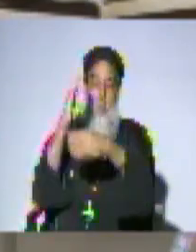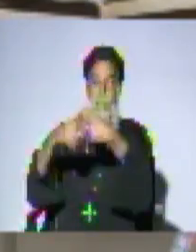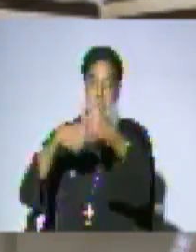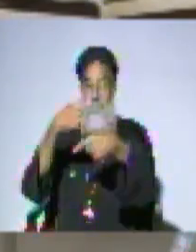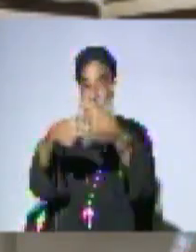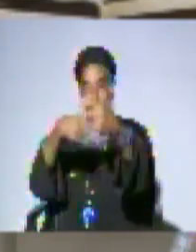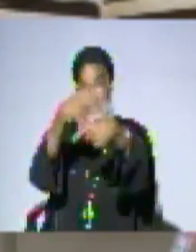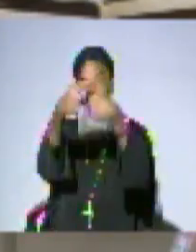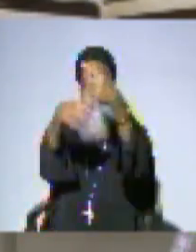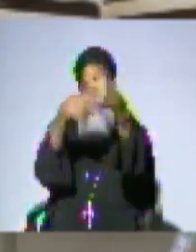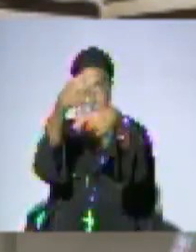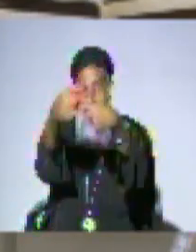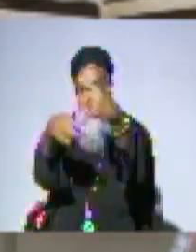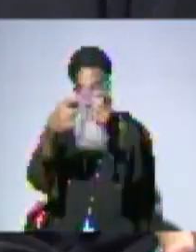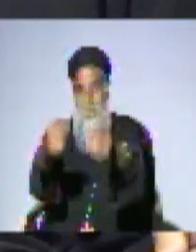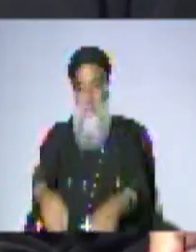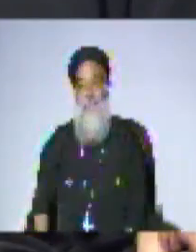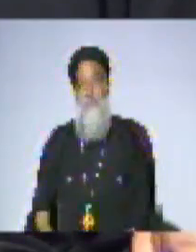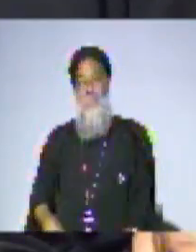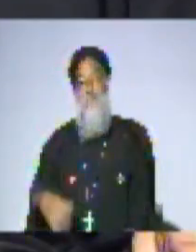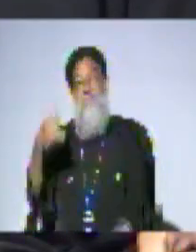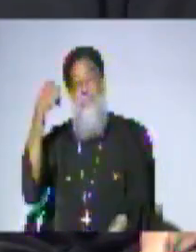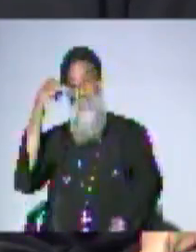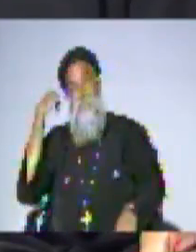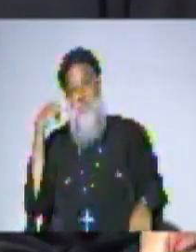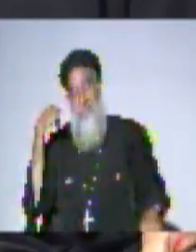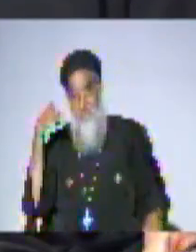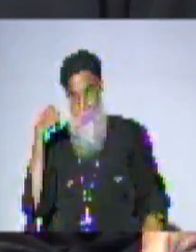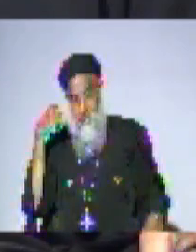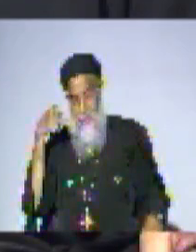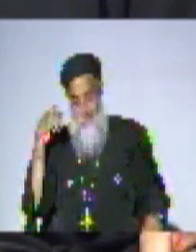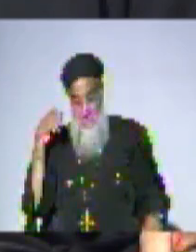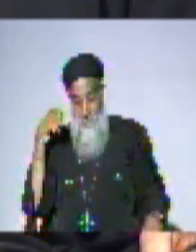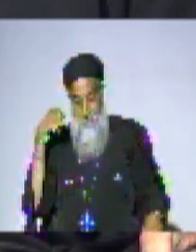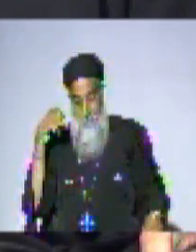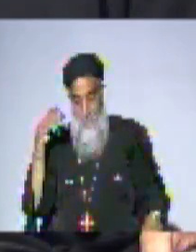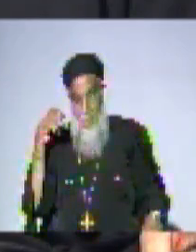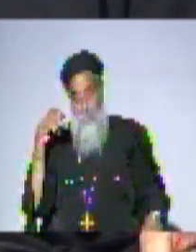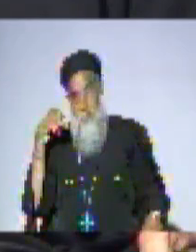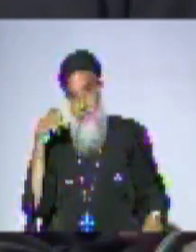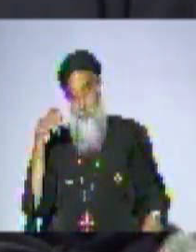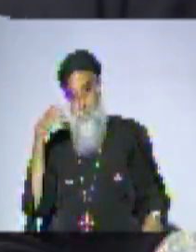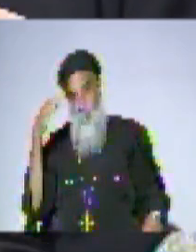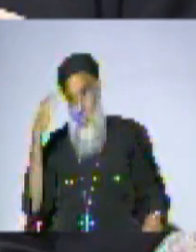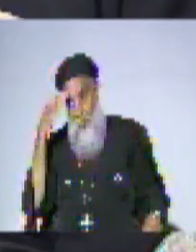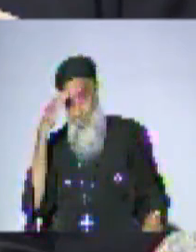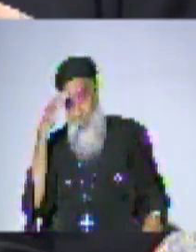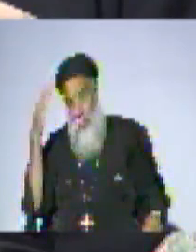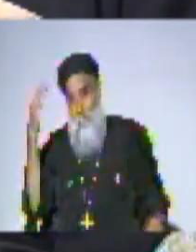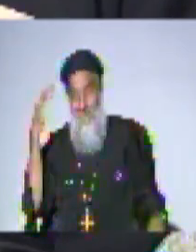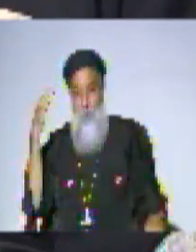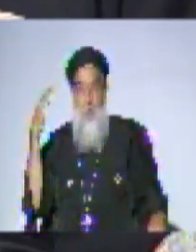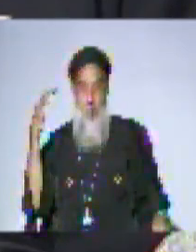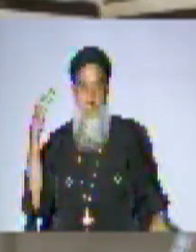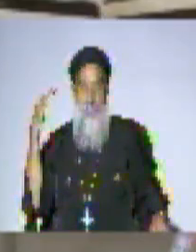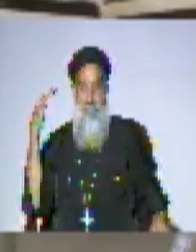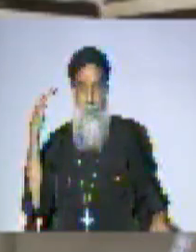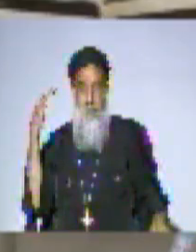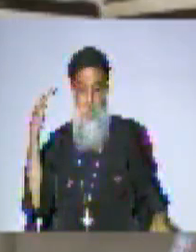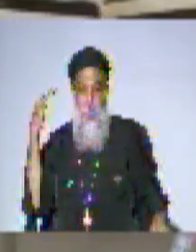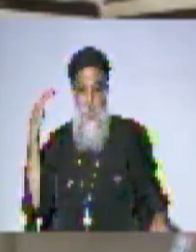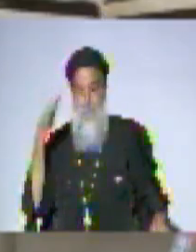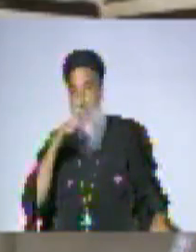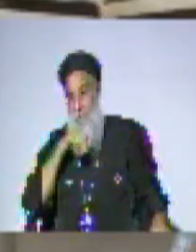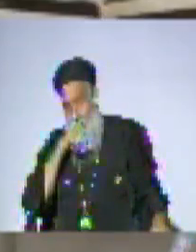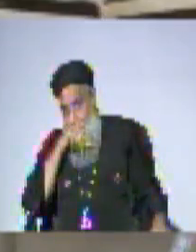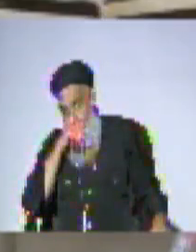نهاية. معنا اتصال من أم رفيق. ألو. السلام ونعم سيدنا مجابل أياد